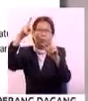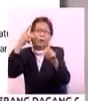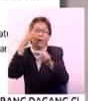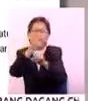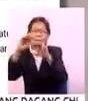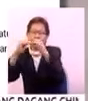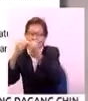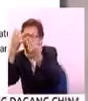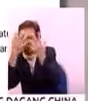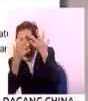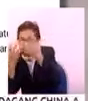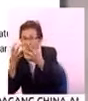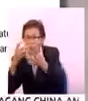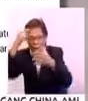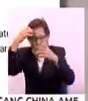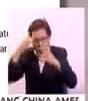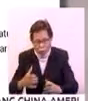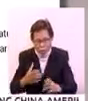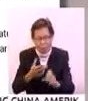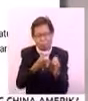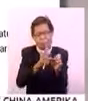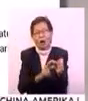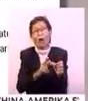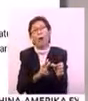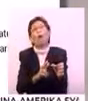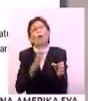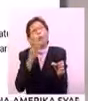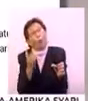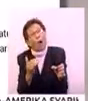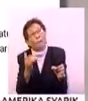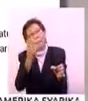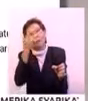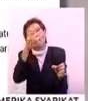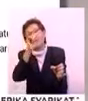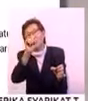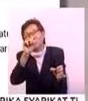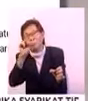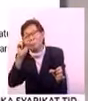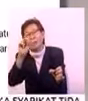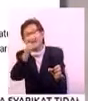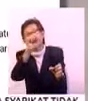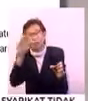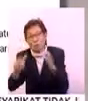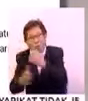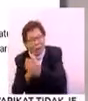masyarakat. Keputusan penarikan diri dibuat bukan disebabkan statut itu membahayakan negara.